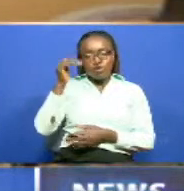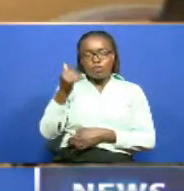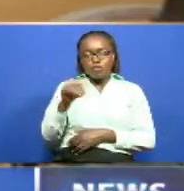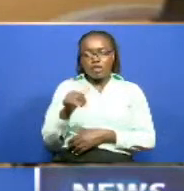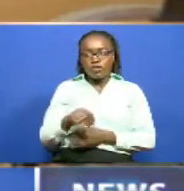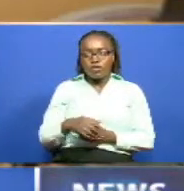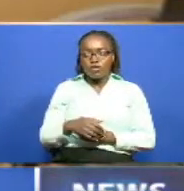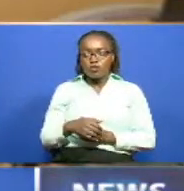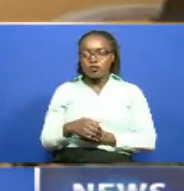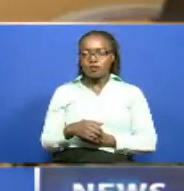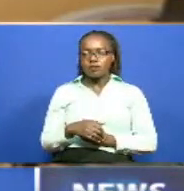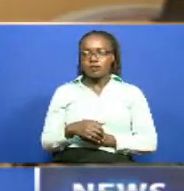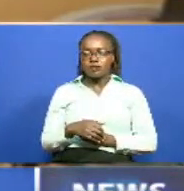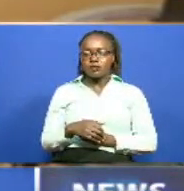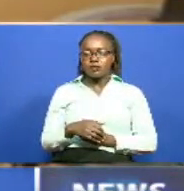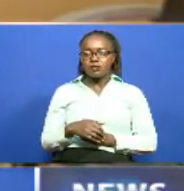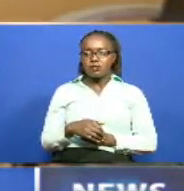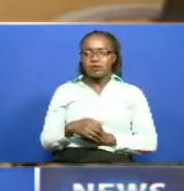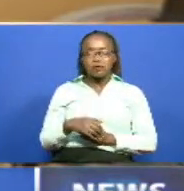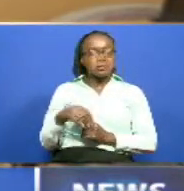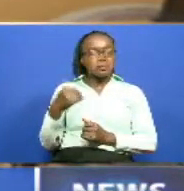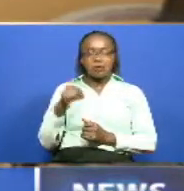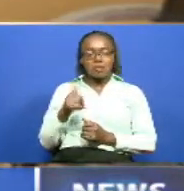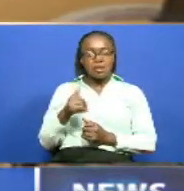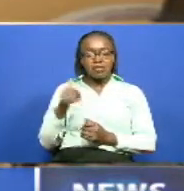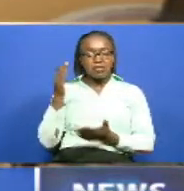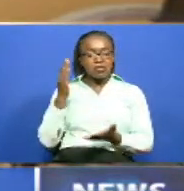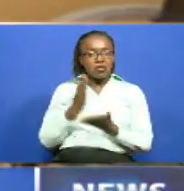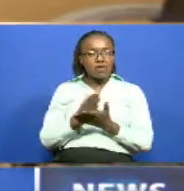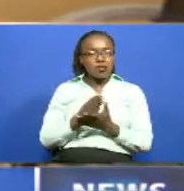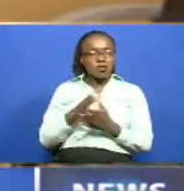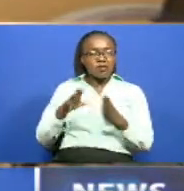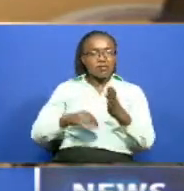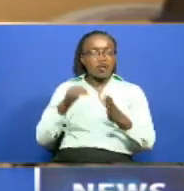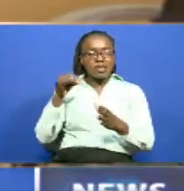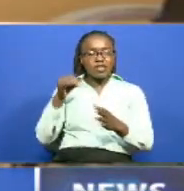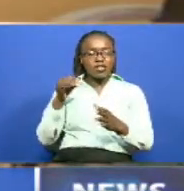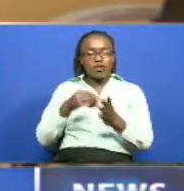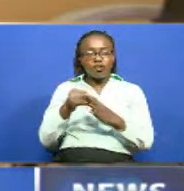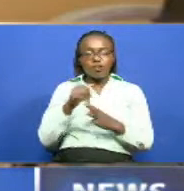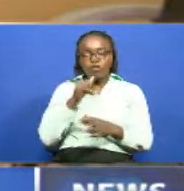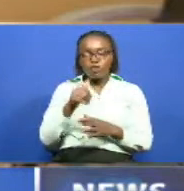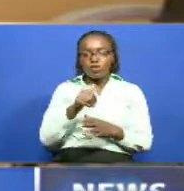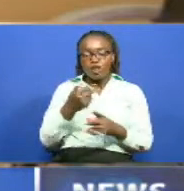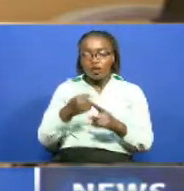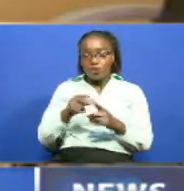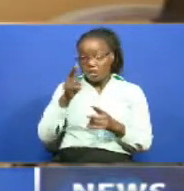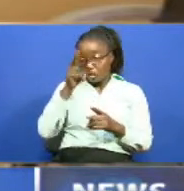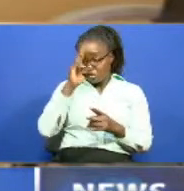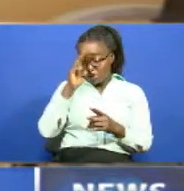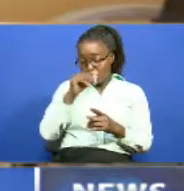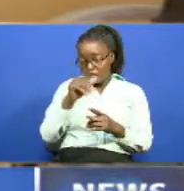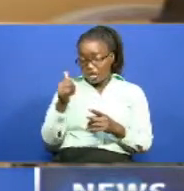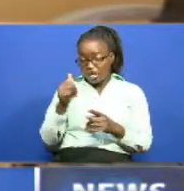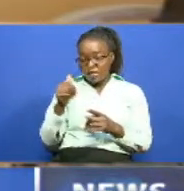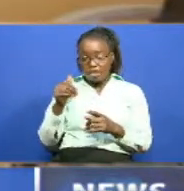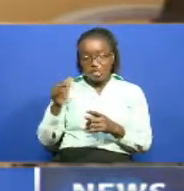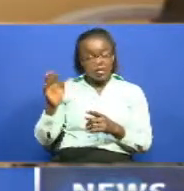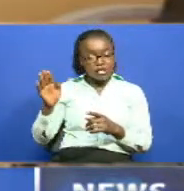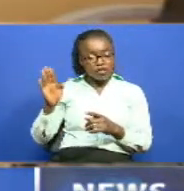bado hatujaweza kuthibitisha kama wamewapata, lakini polisi na vitengo zile zingine zote za